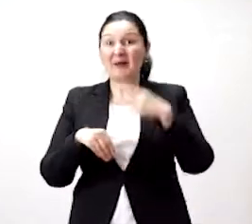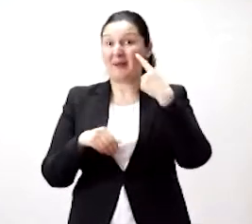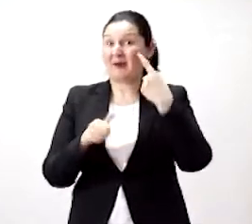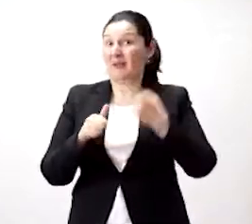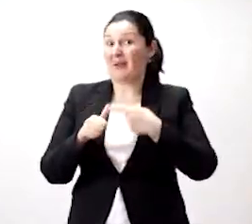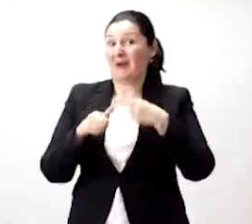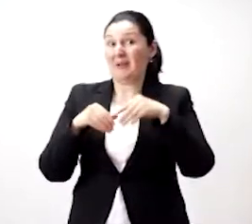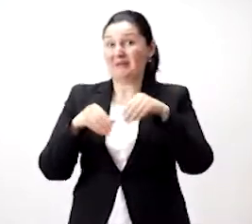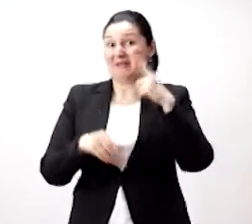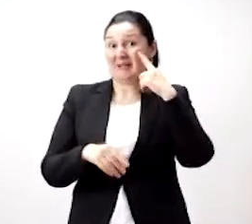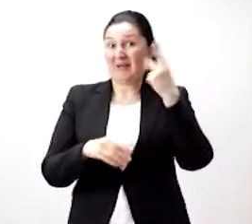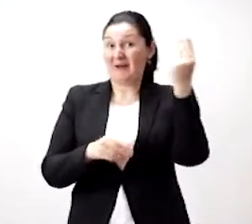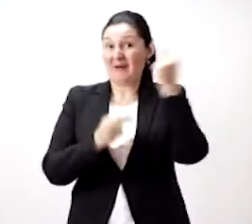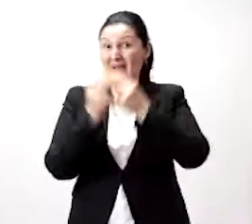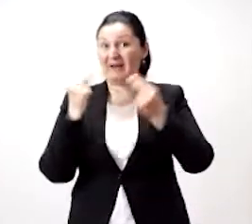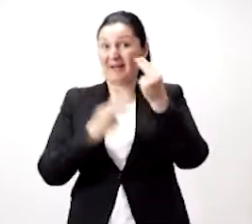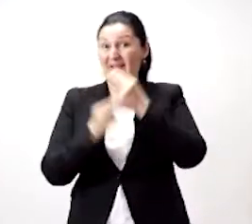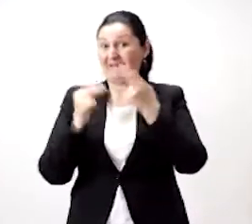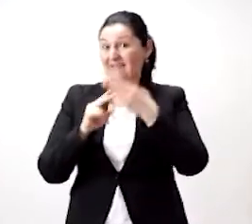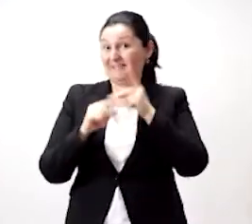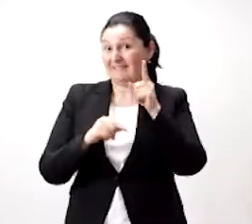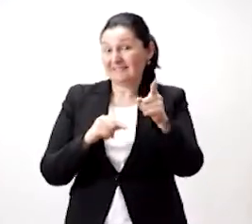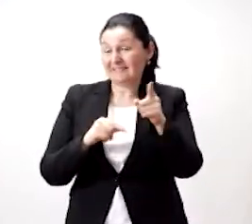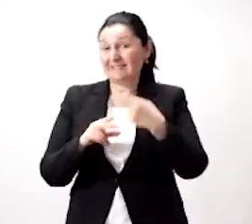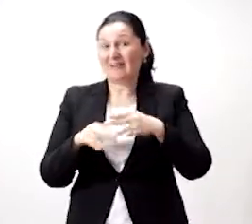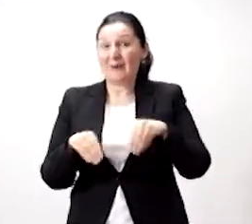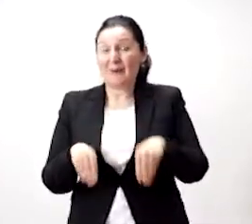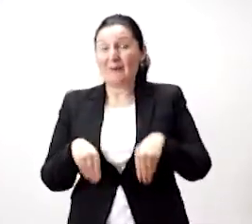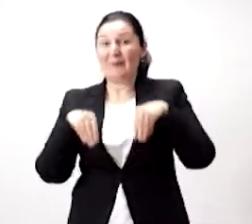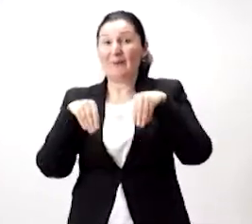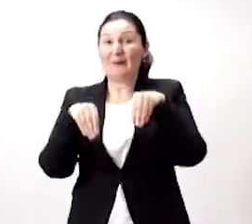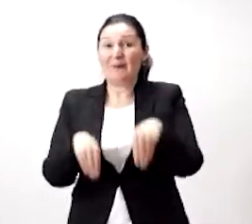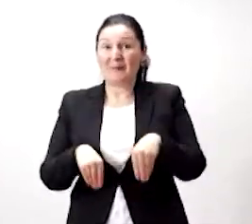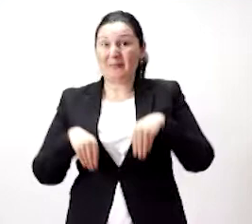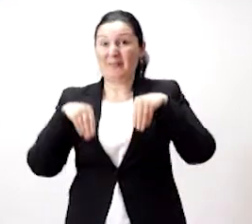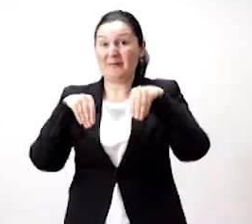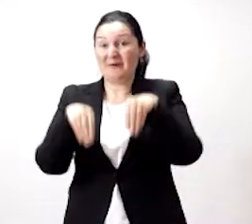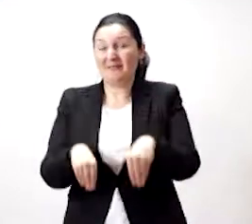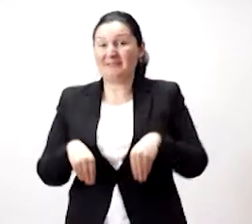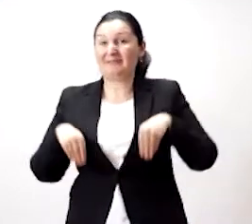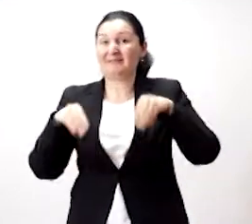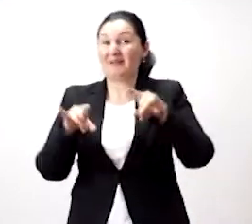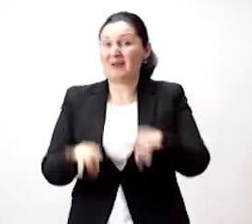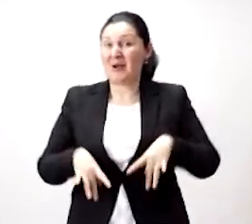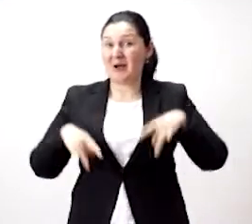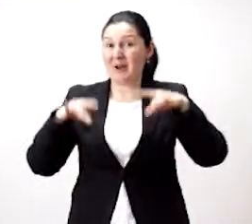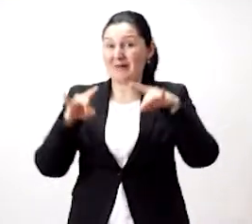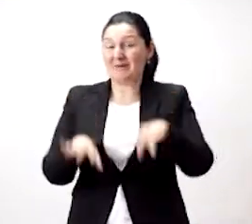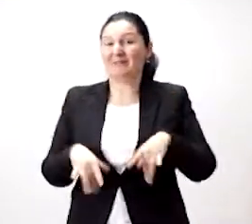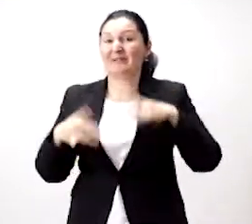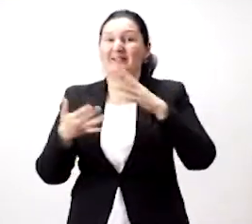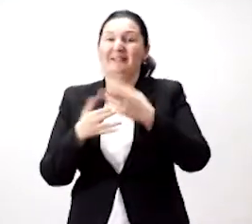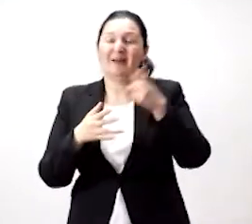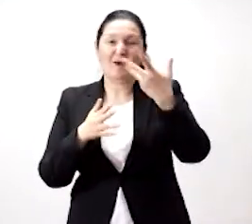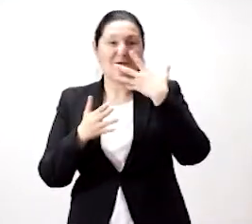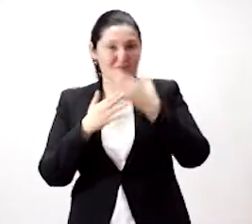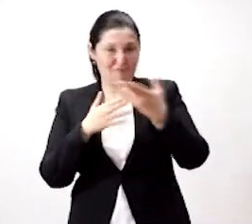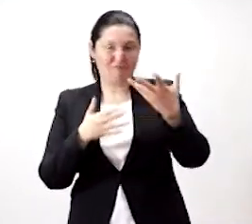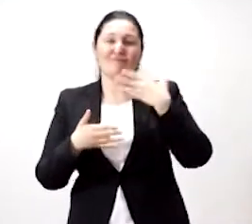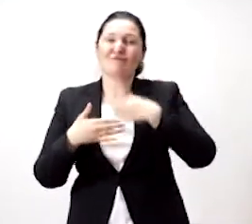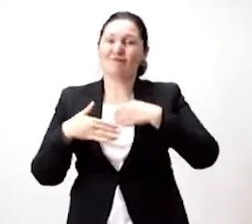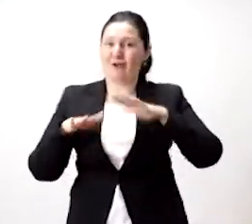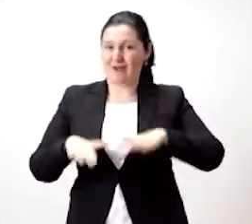номи кенгуру зиндагӣ мекунад. Кенгуруро ман дар боғи ҳайвоноти шаҳрамон